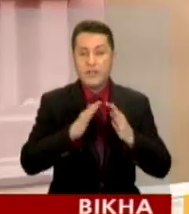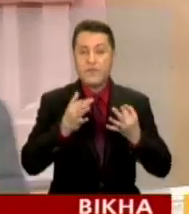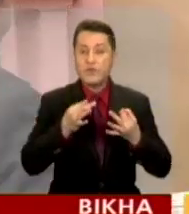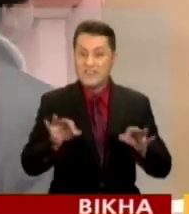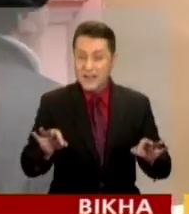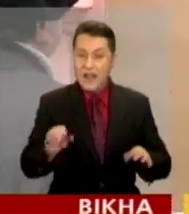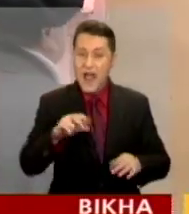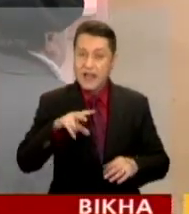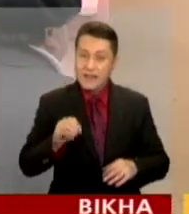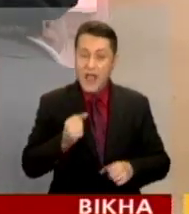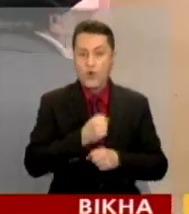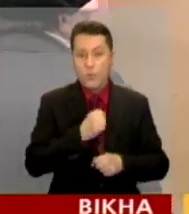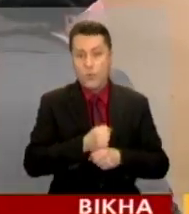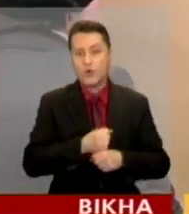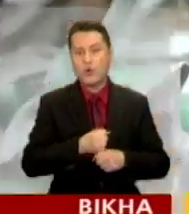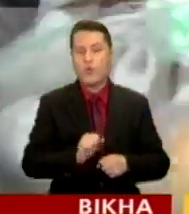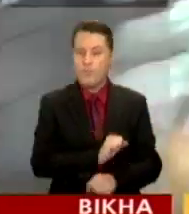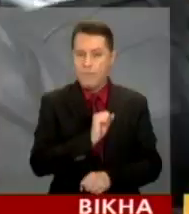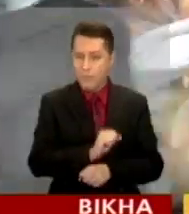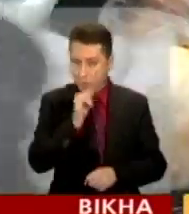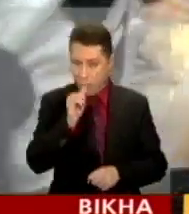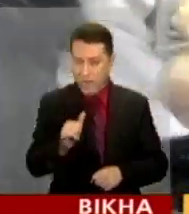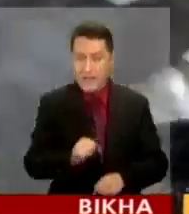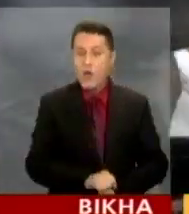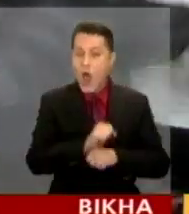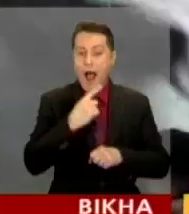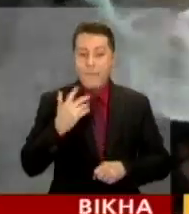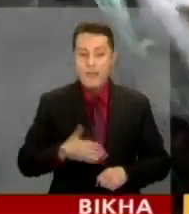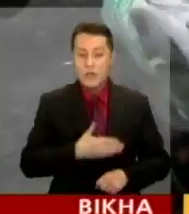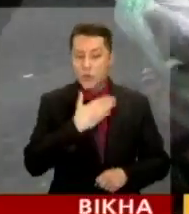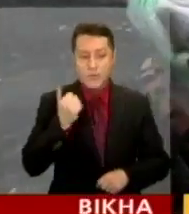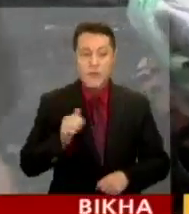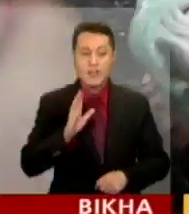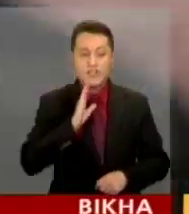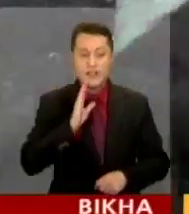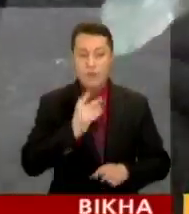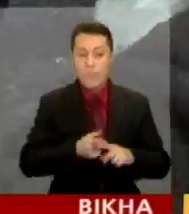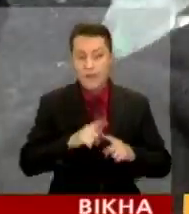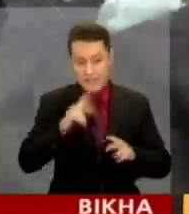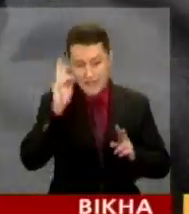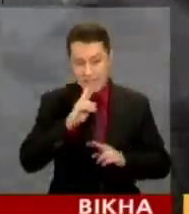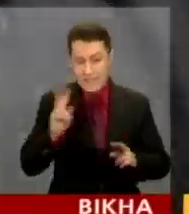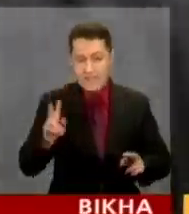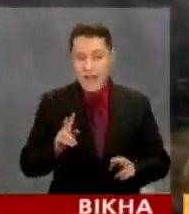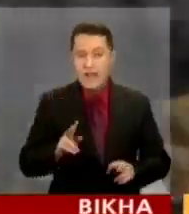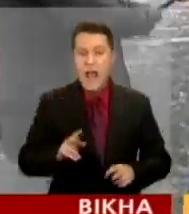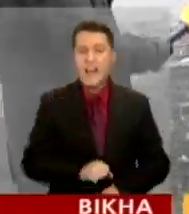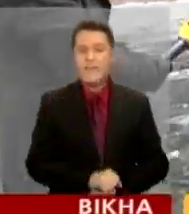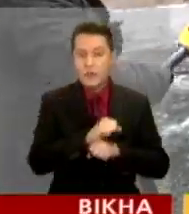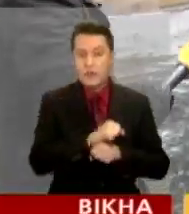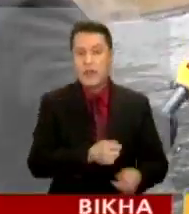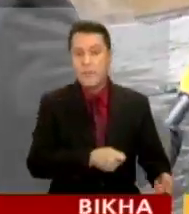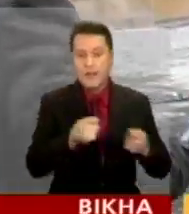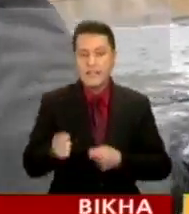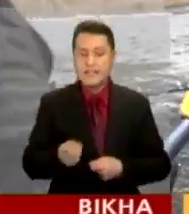але роботу блокуватимуть. Втім, мітингу тут нема. Ця жіночка проте не знала. Несла революціонерам їжу.